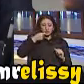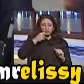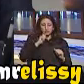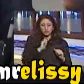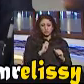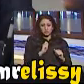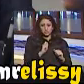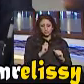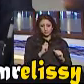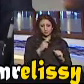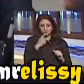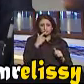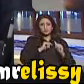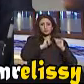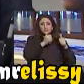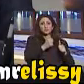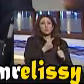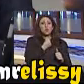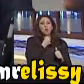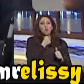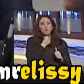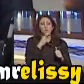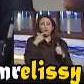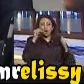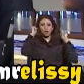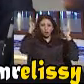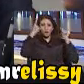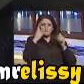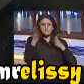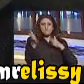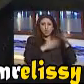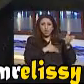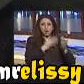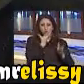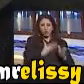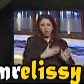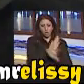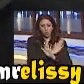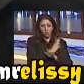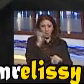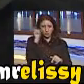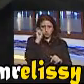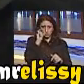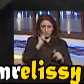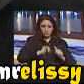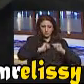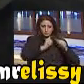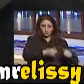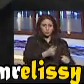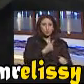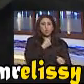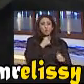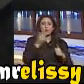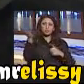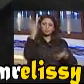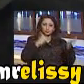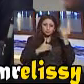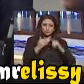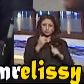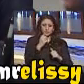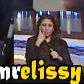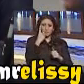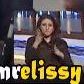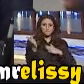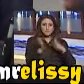أحمد. ليه الجماعة هتشارك في مليونية لا للعنف؟ بسم الله الرحمن الرحيم. حقيقة احنا تلقينا دعوة كريمة منذ أكثر من